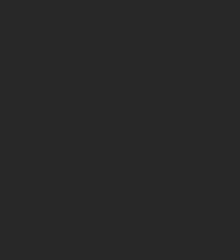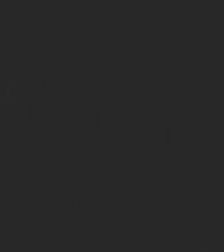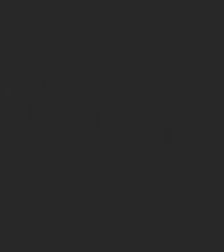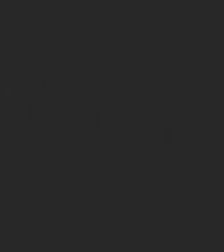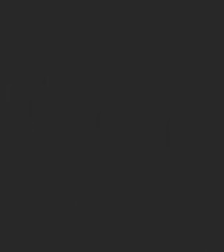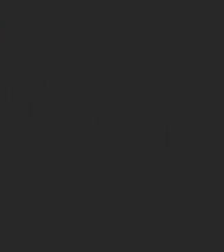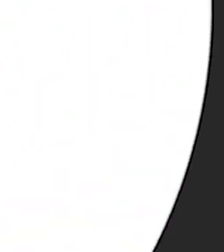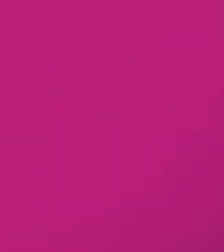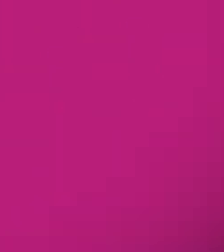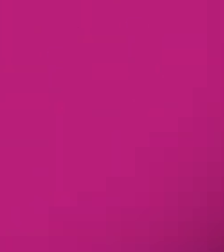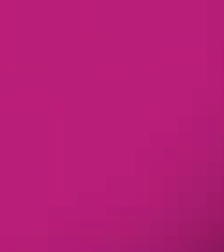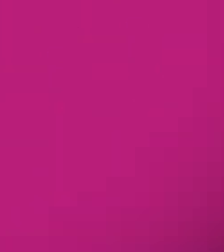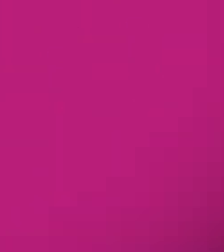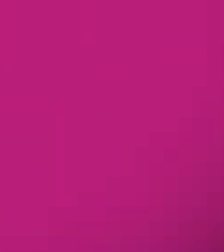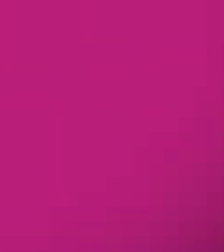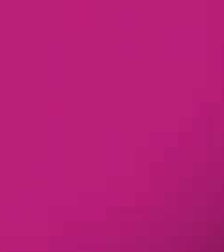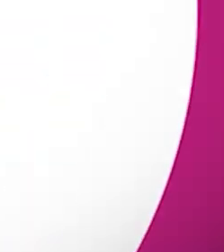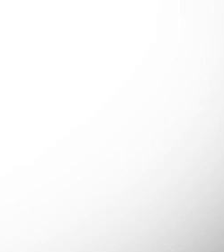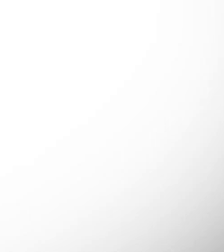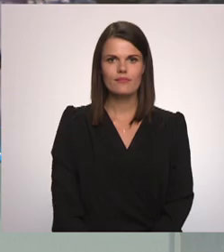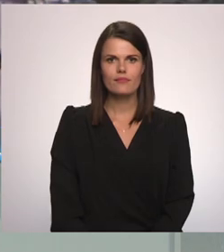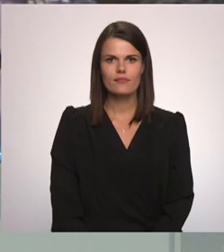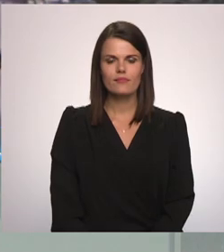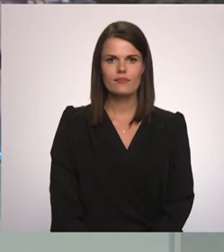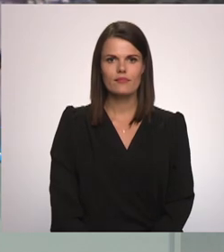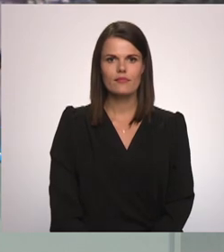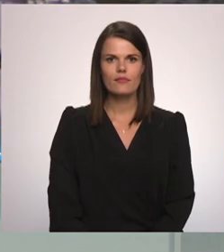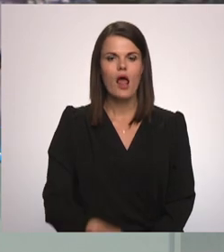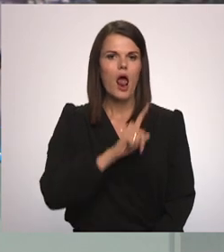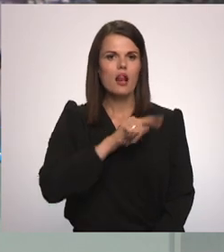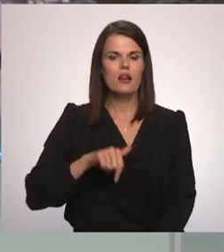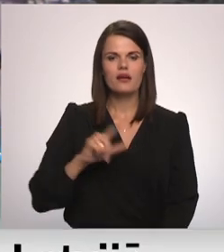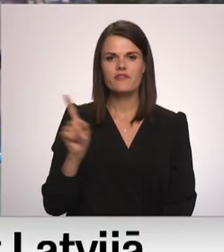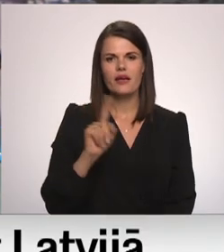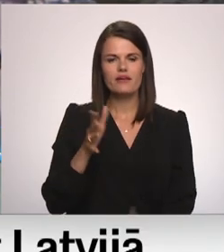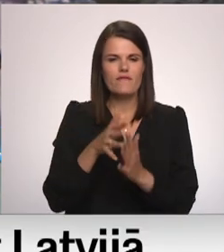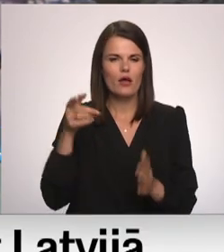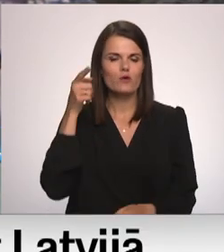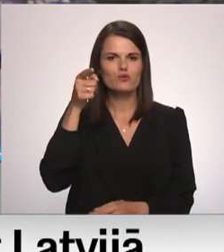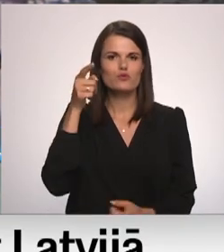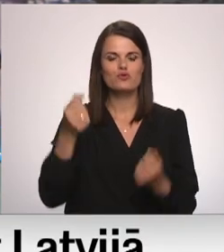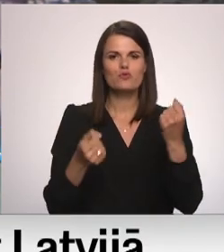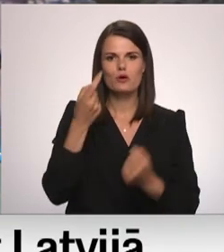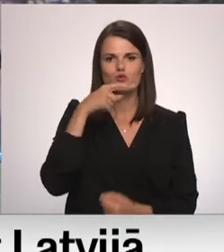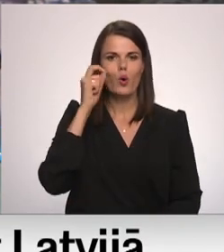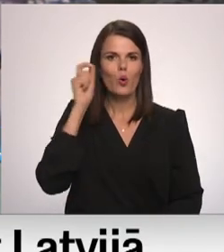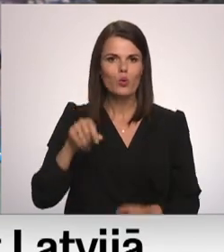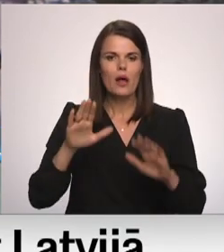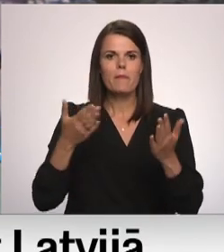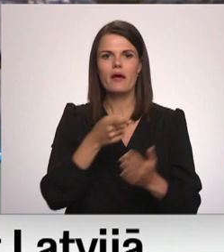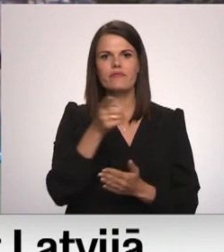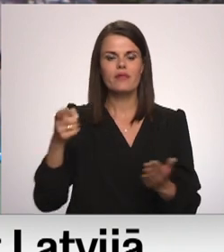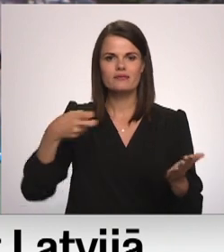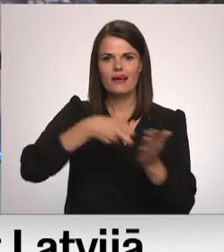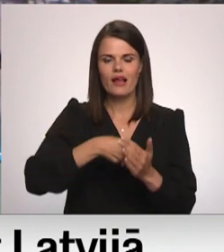Re! Viss ēters ir te! Latvijā atrodas vairāki tūkstoši automašīnu no Ukrainas, bet tās